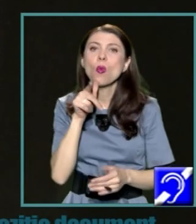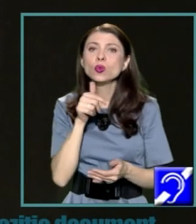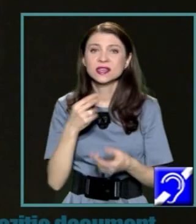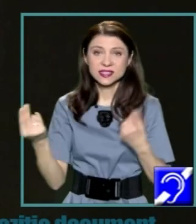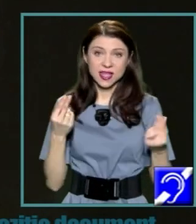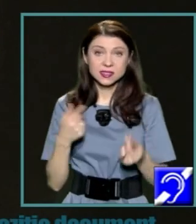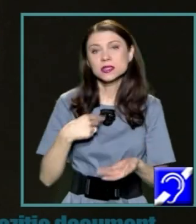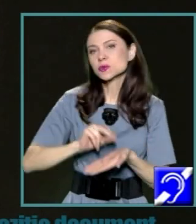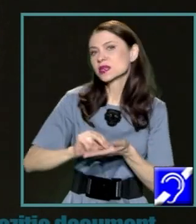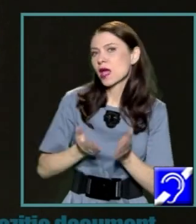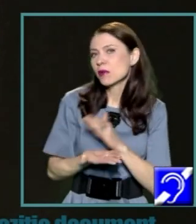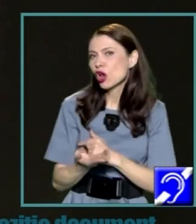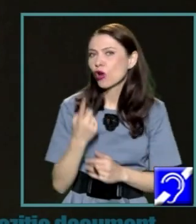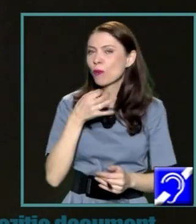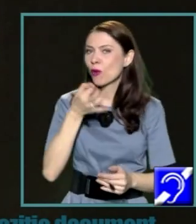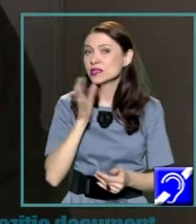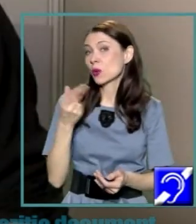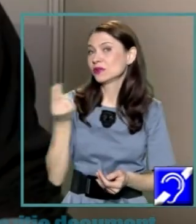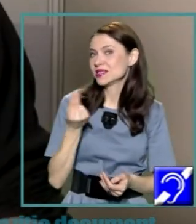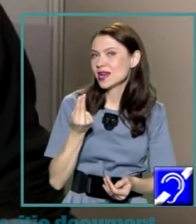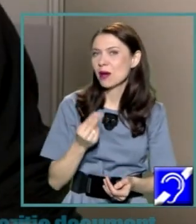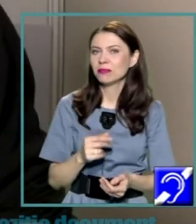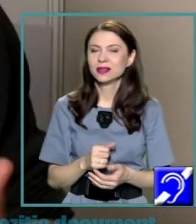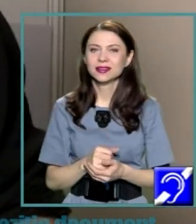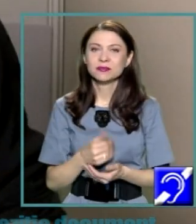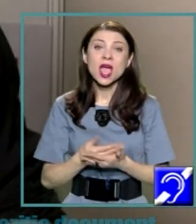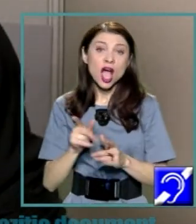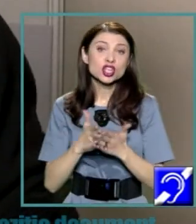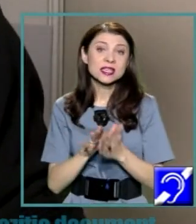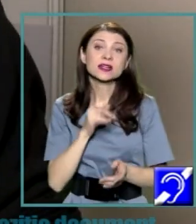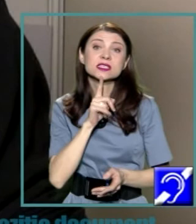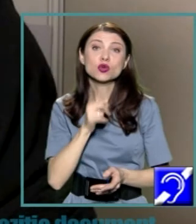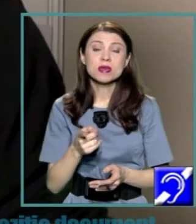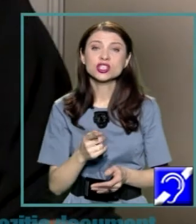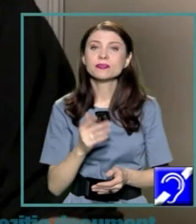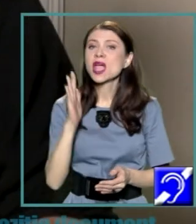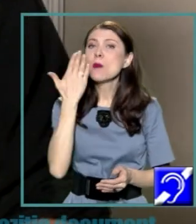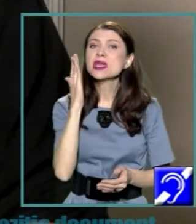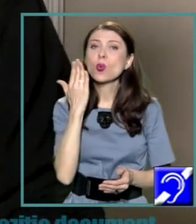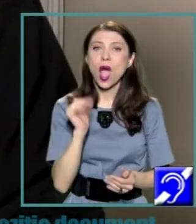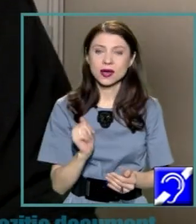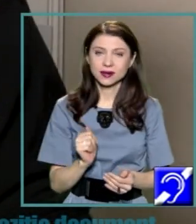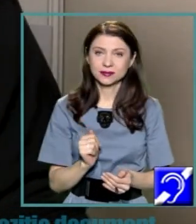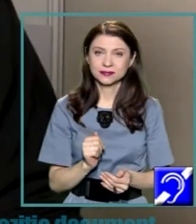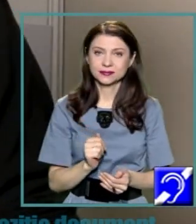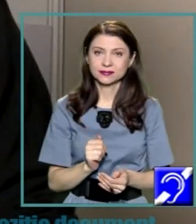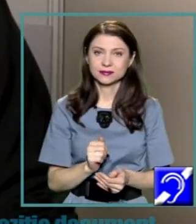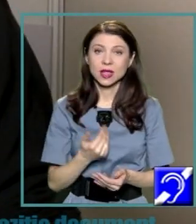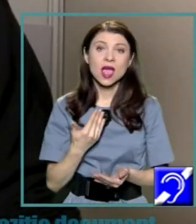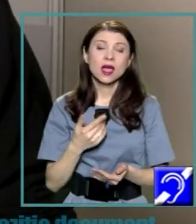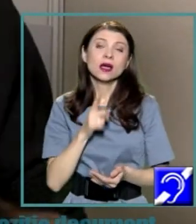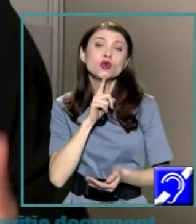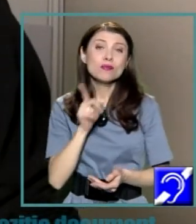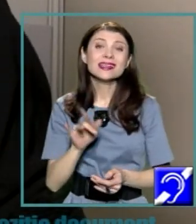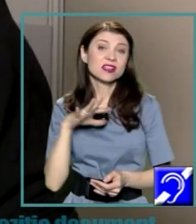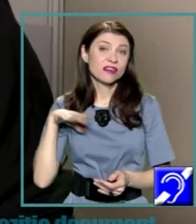dansez, scriam un poem sau desenam pe hârtie. Această carte se va numi Miroir. Am vrut ca titlul să fie în franceză pentru că e un